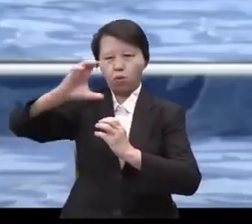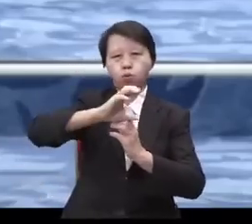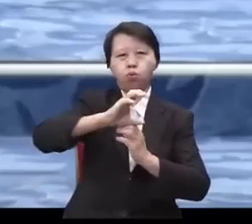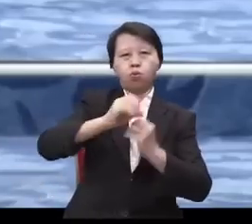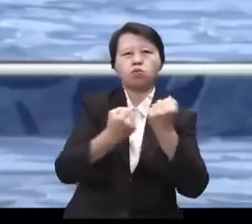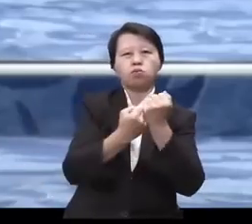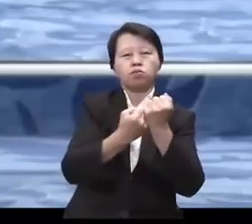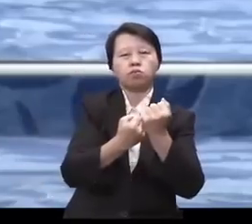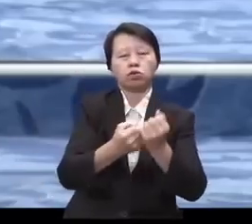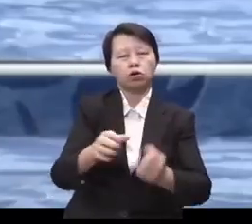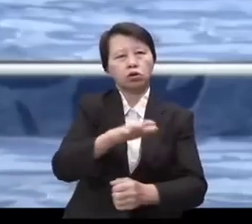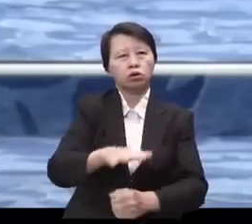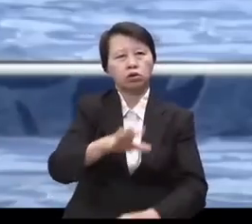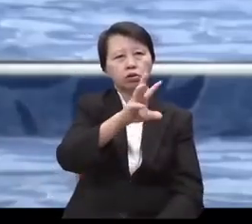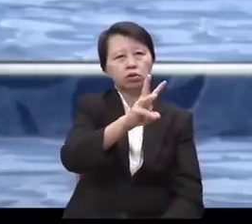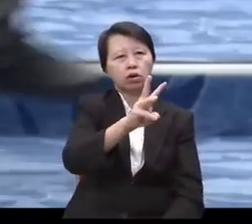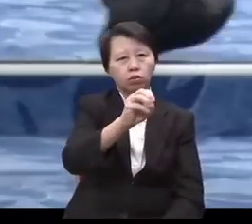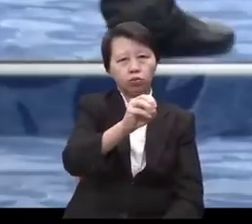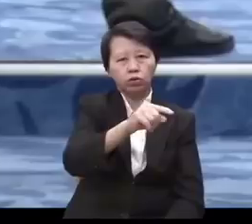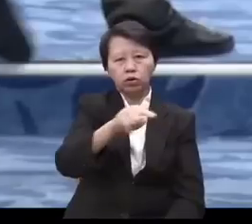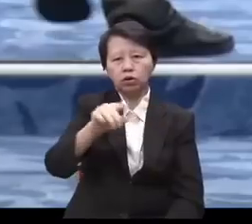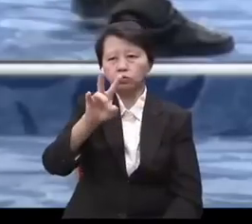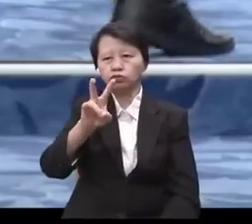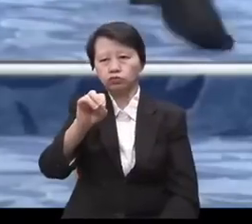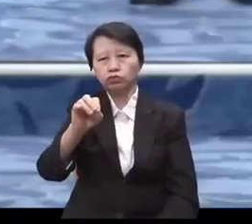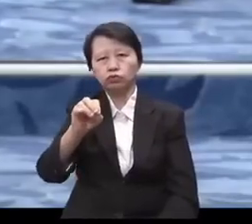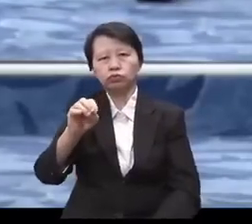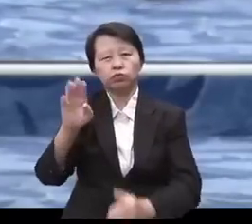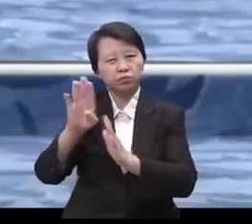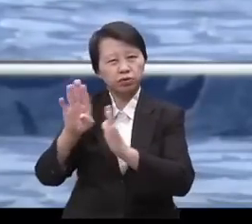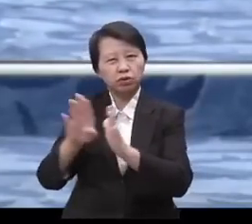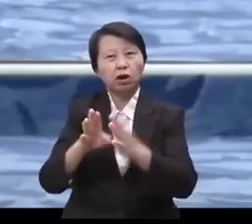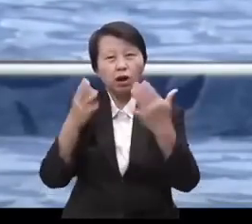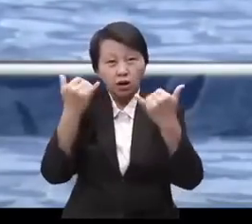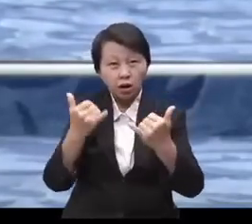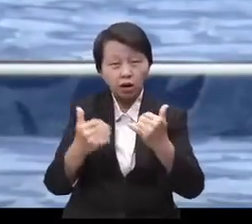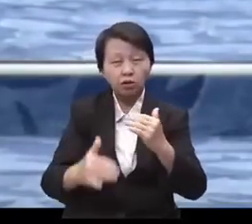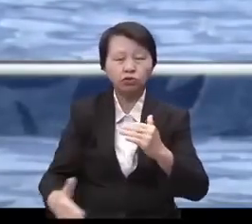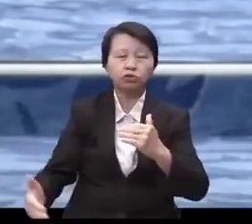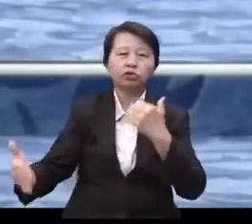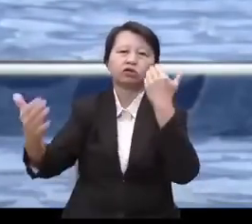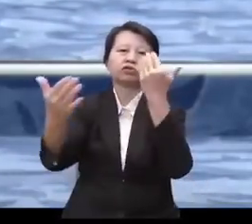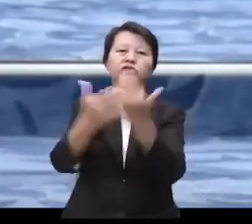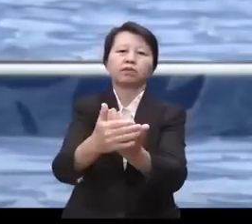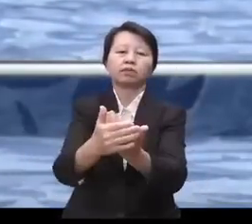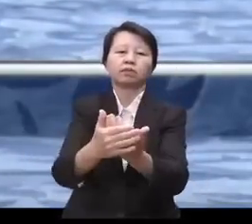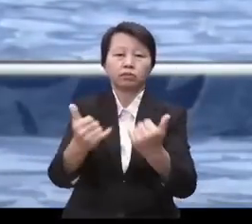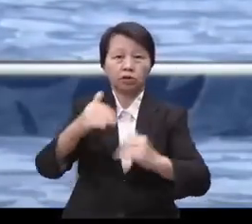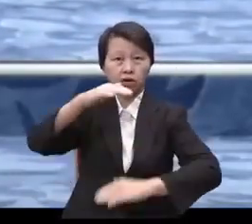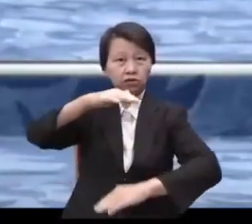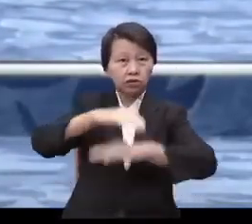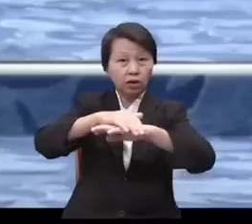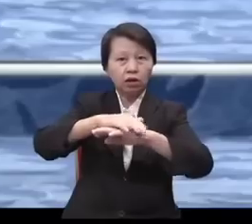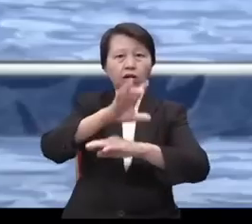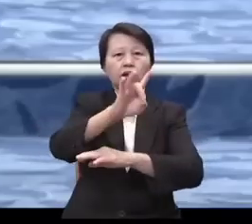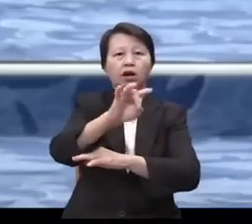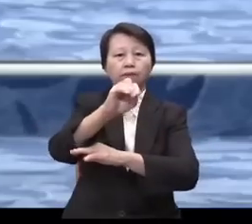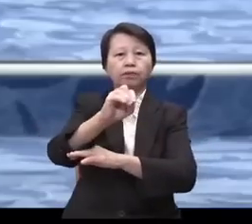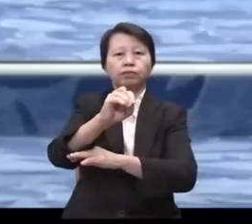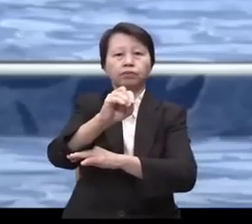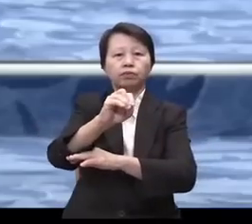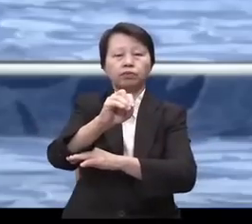jumlah 67-70 bilion sekarang dah mencecah 81 bilion. Sebahagian kecil, tidak semuanya